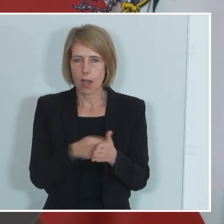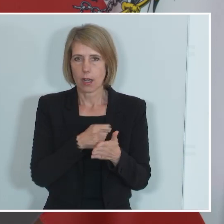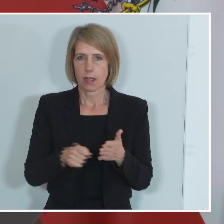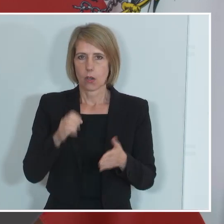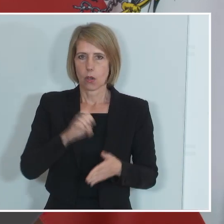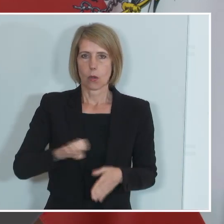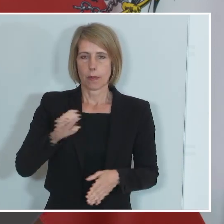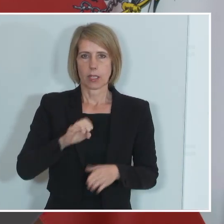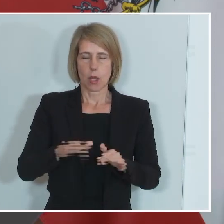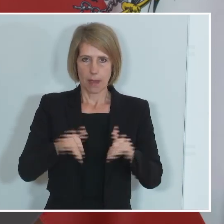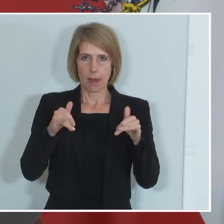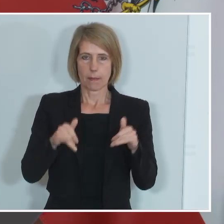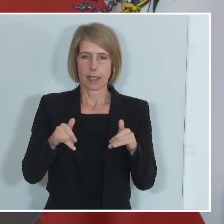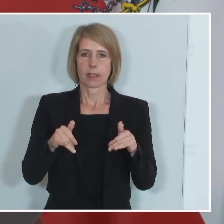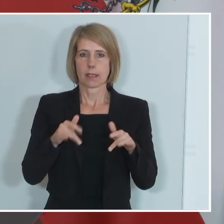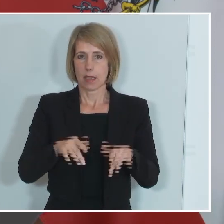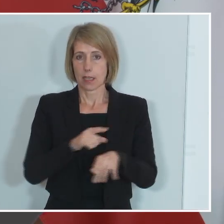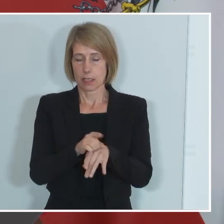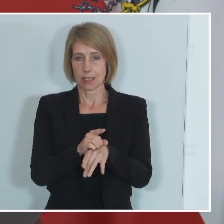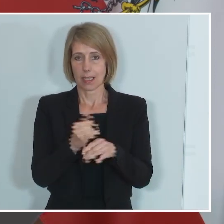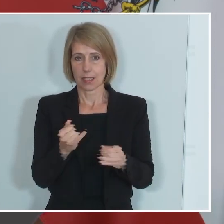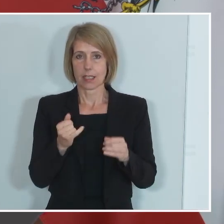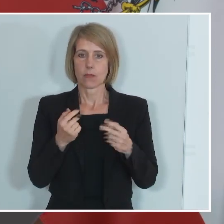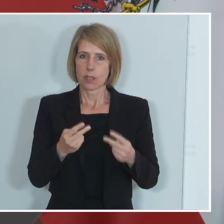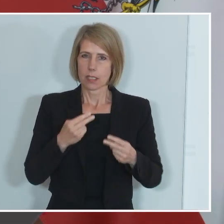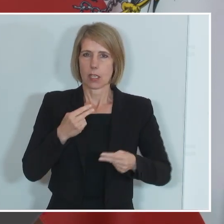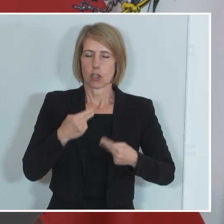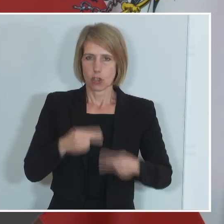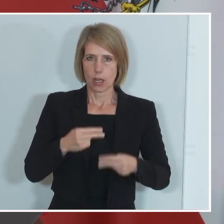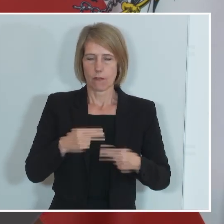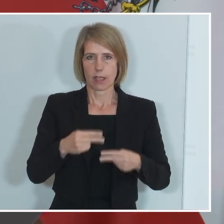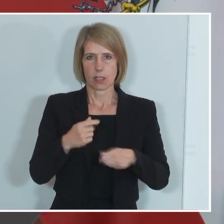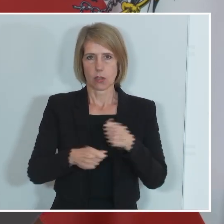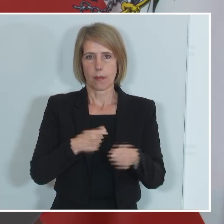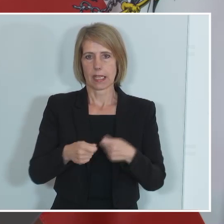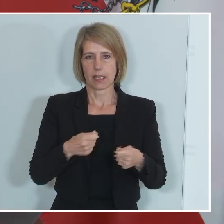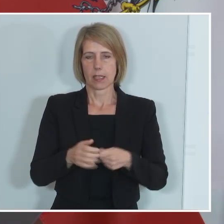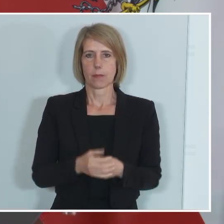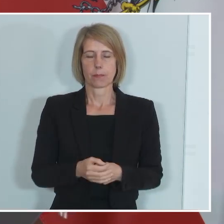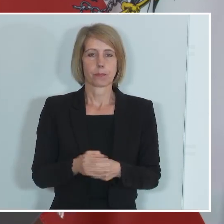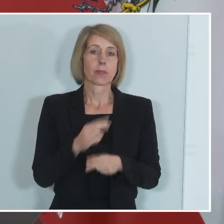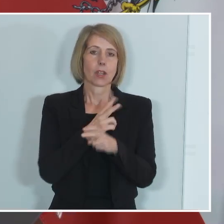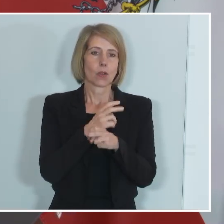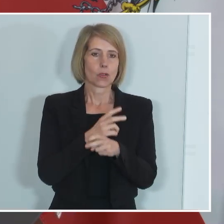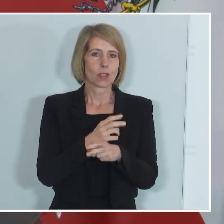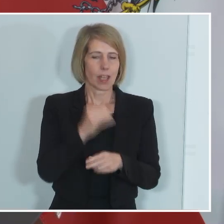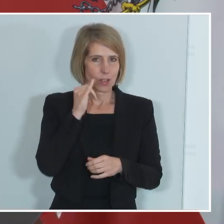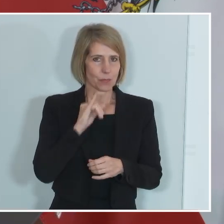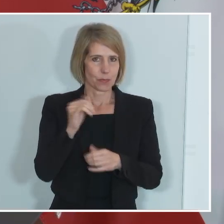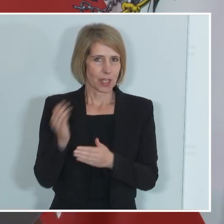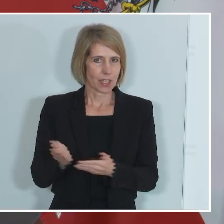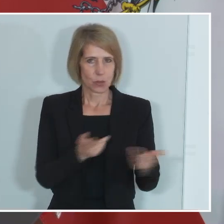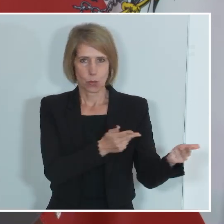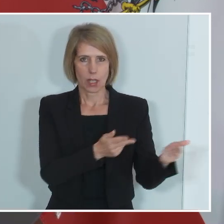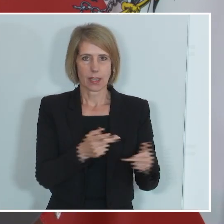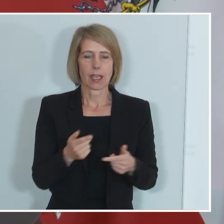Europäischen Parlament, damit wir hier auch tatsächlich in die Gänge kommen. Für Österreich als Exportland ist der Binnenmarkt natürlich